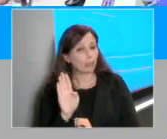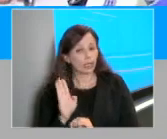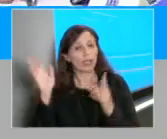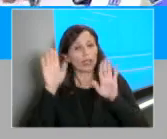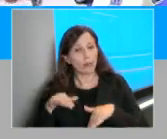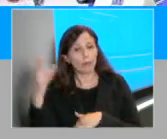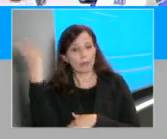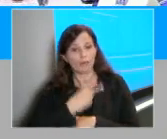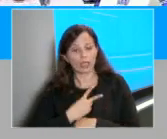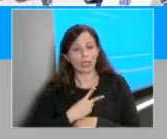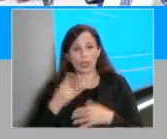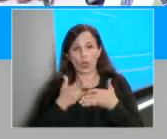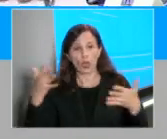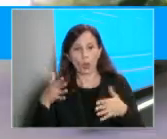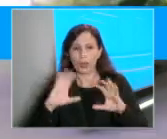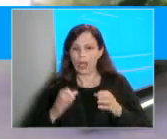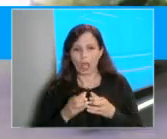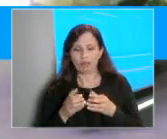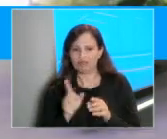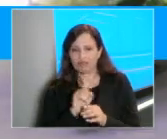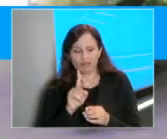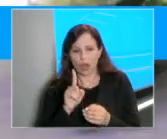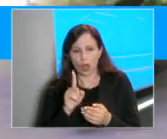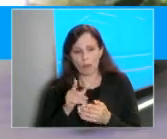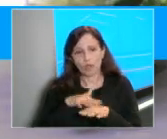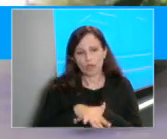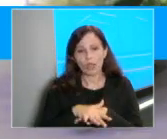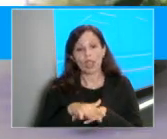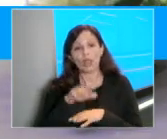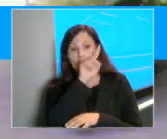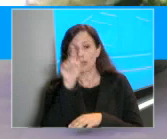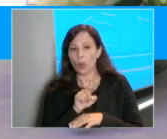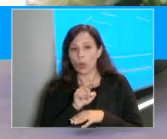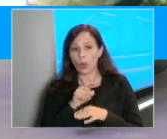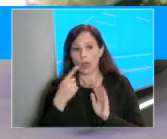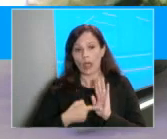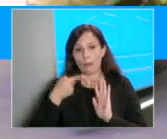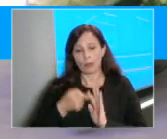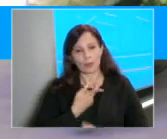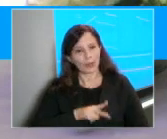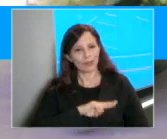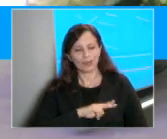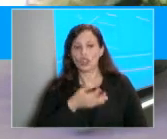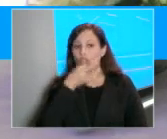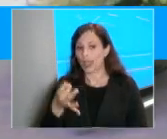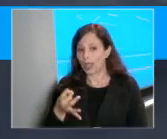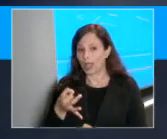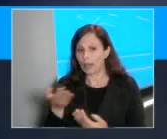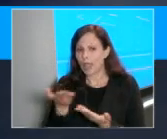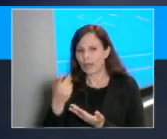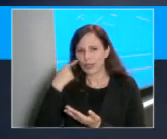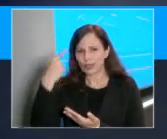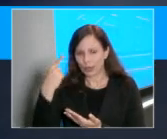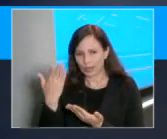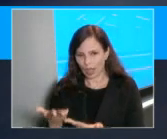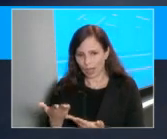מבין שהגודל המפלגה לא קובע שום דבר, ואולי הוא יתנהג באחריות הפעם בערב. או, זו שאלה, מניין לך שברגע,